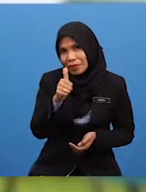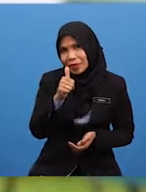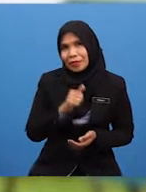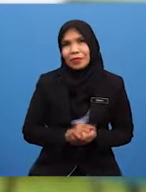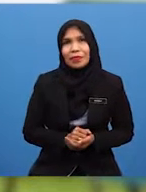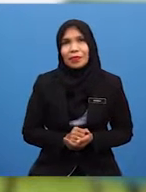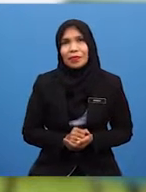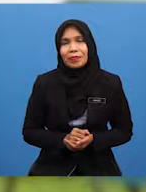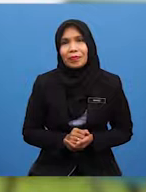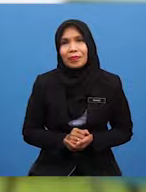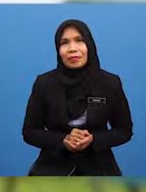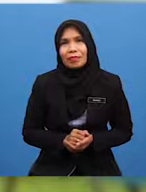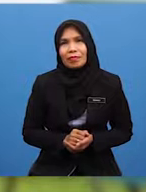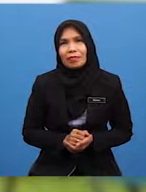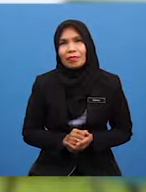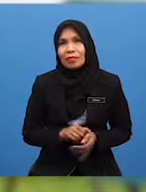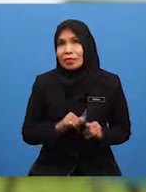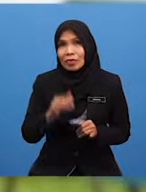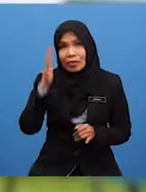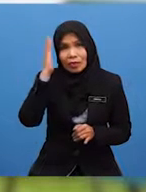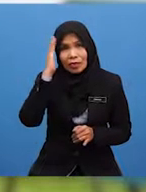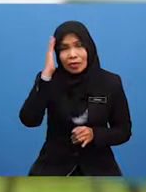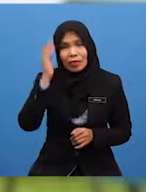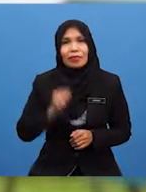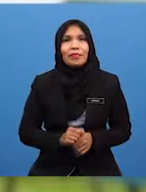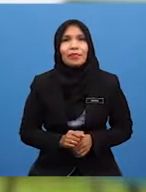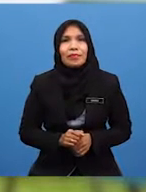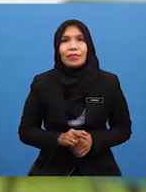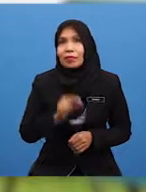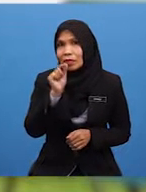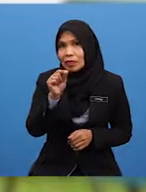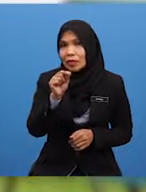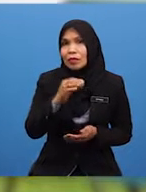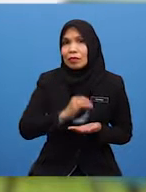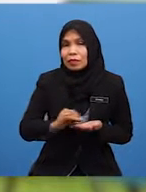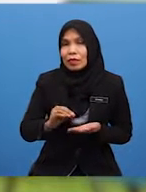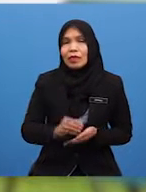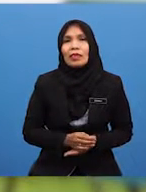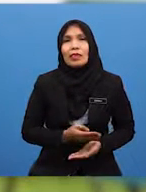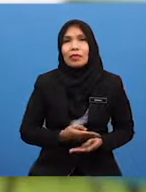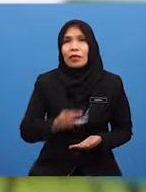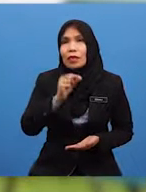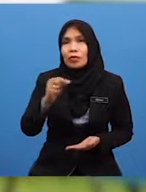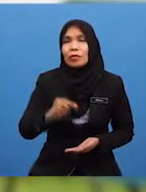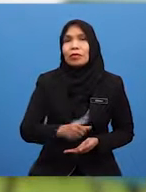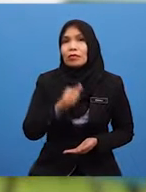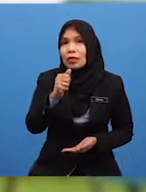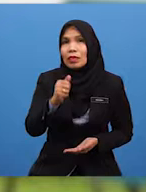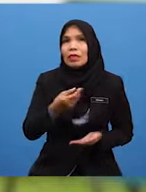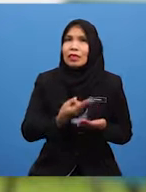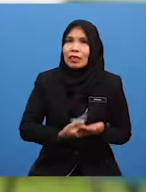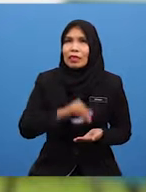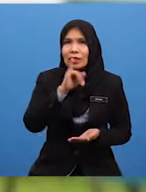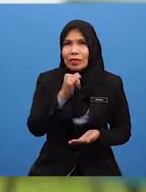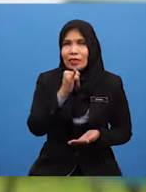Bagus! Sekiranya kamu ingat titik Braille bagi huruf A hingga J, maka mudah